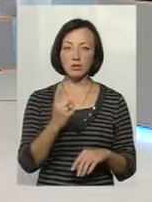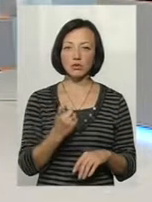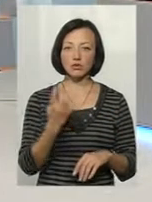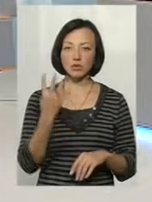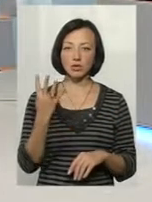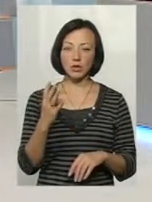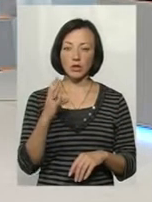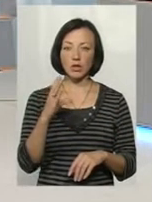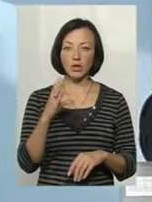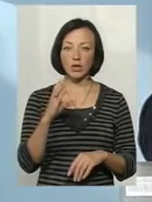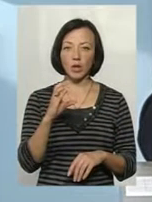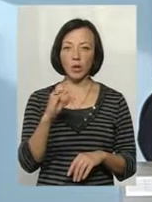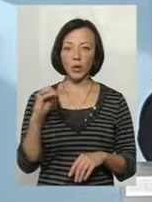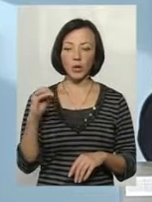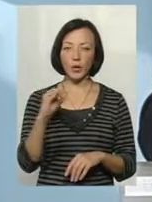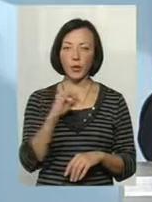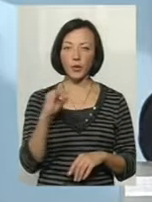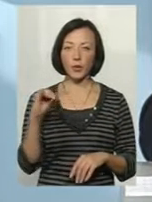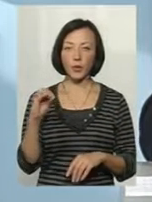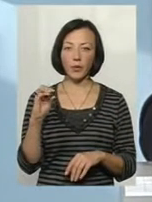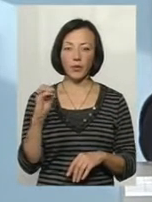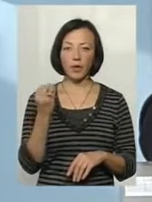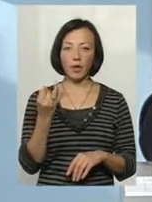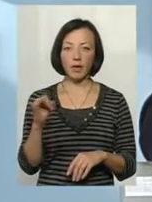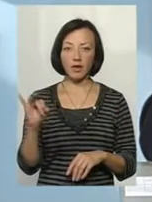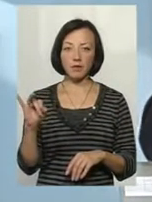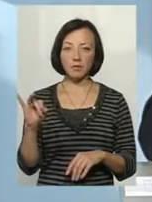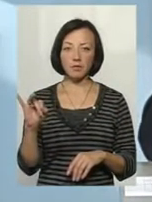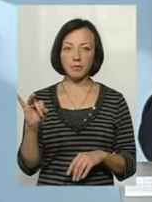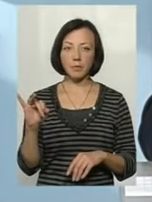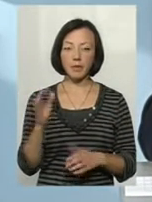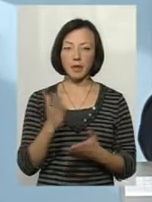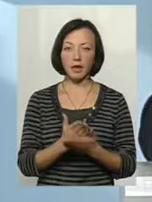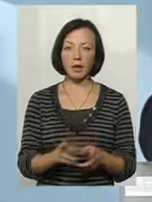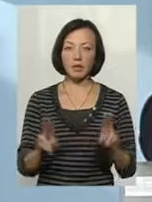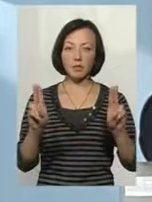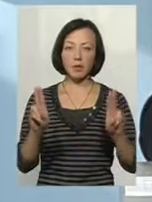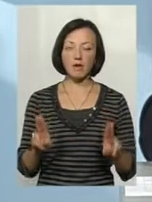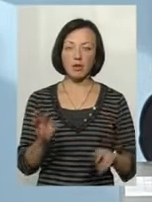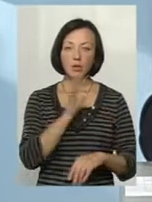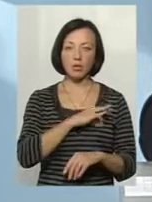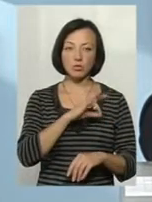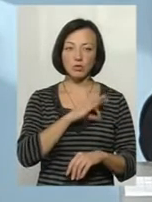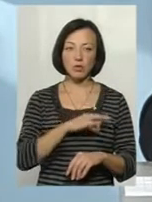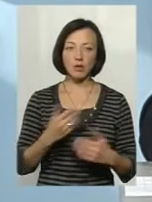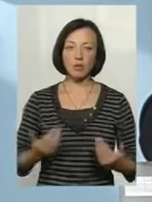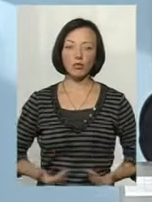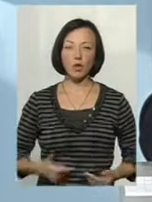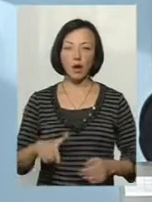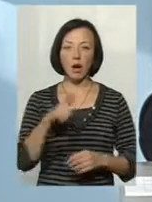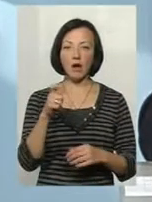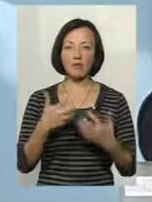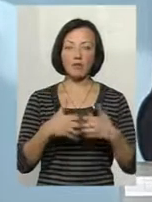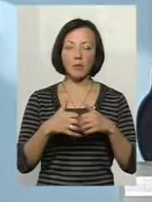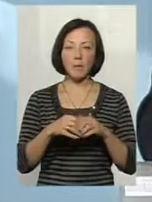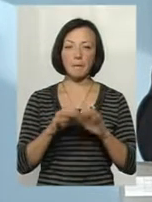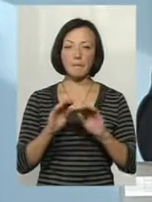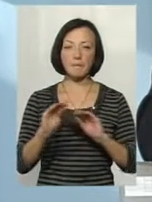104.ua, який загальнодоступний, теж є правила користування, безпечного користування побутовими газовими